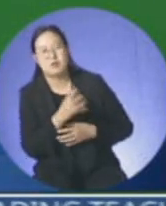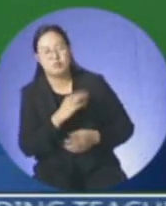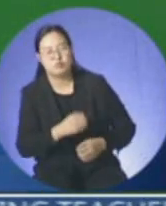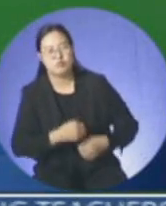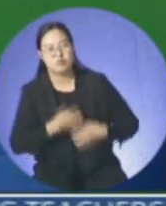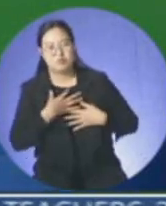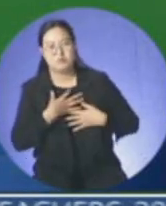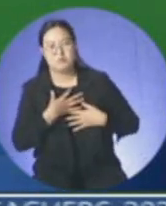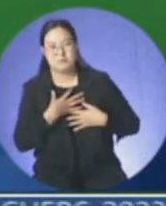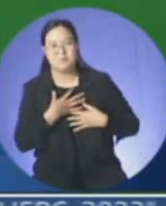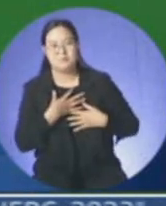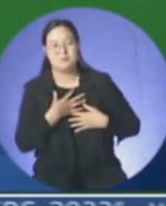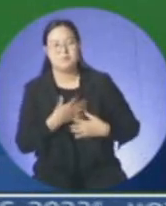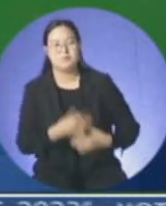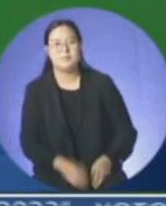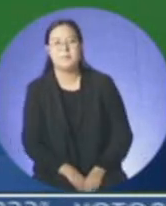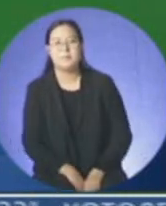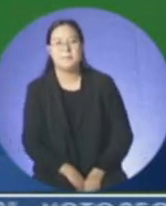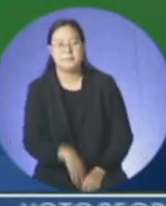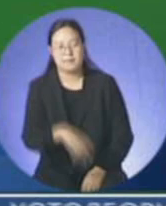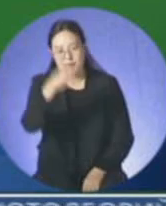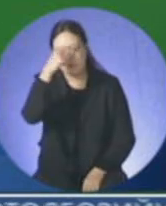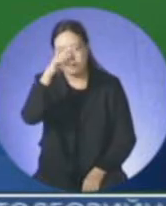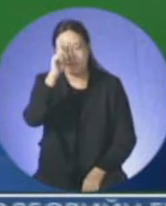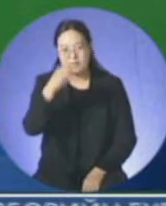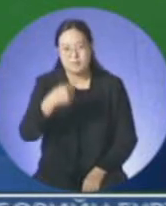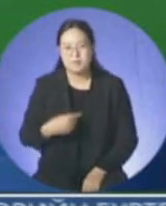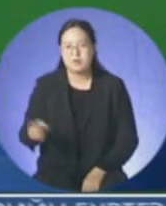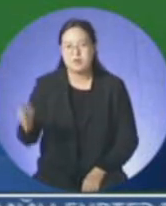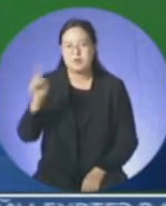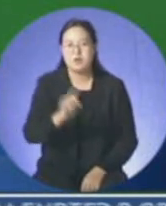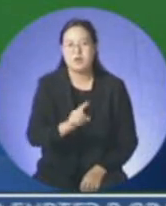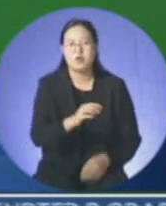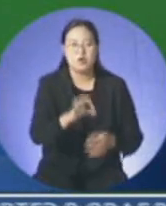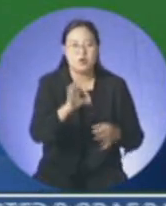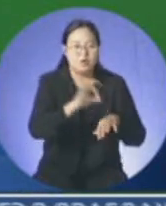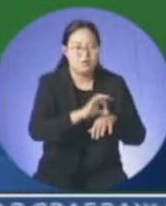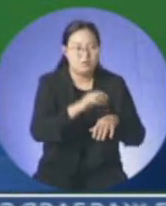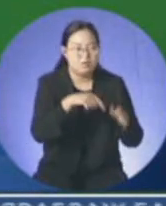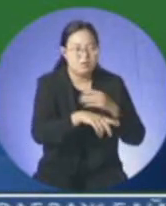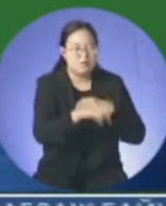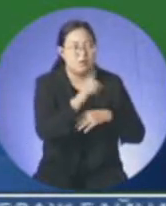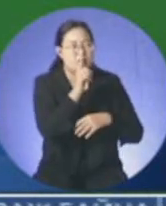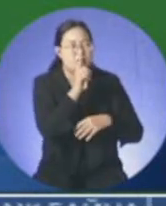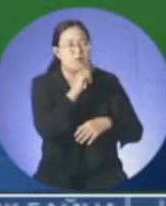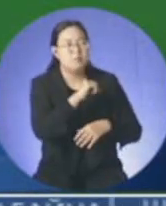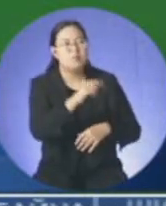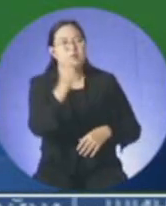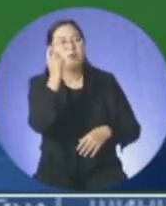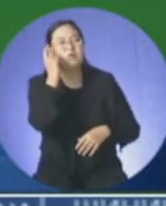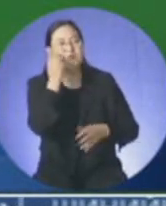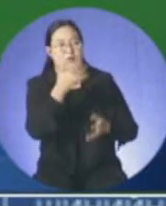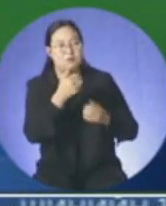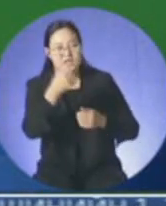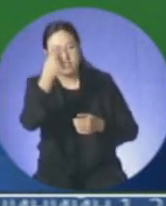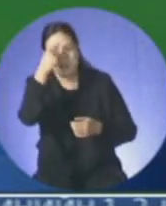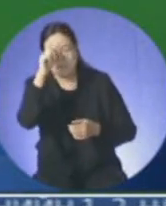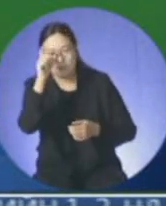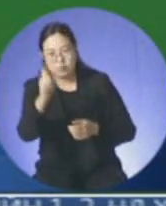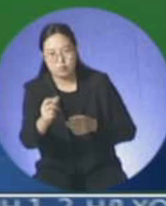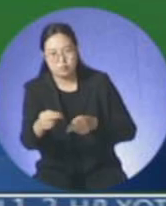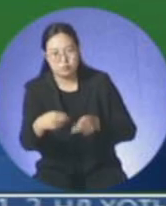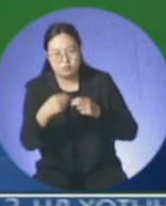чачирдсан гэх юм уу? Тэгээд эмчлэгдэр яг энэ өвчнөдөө танилцаа эмчлэгч болоод